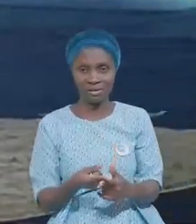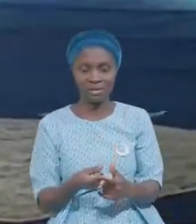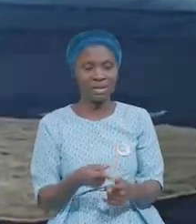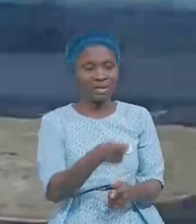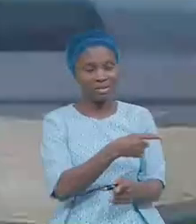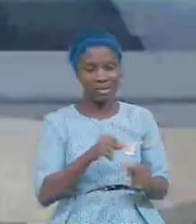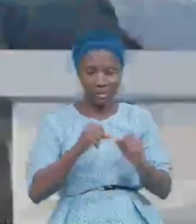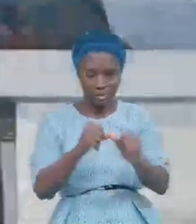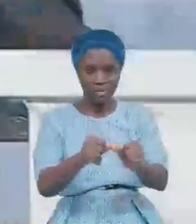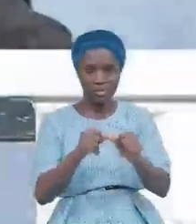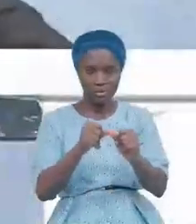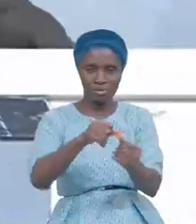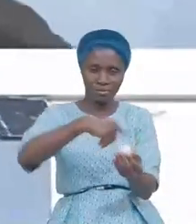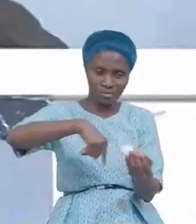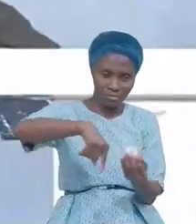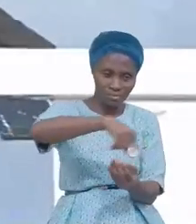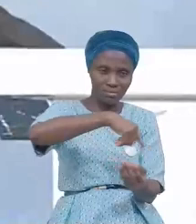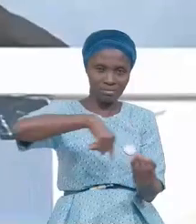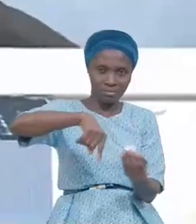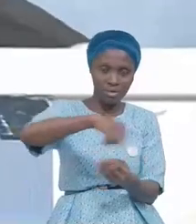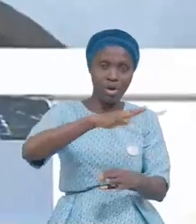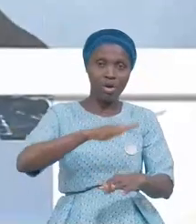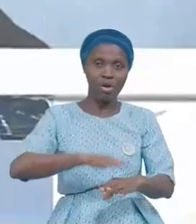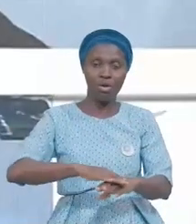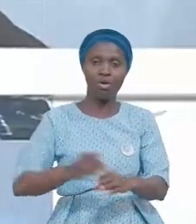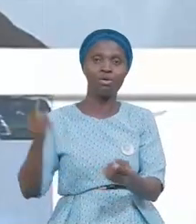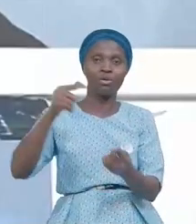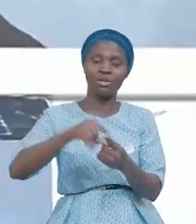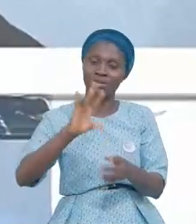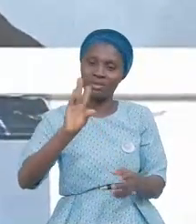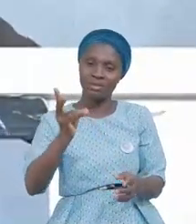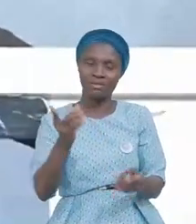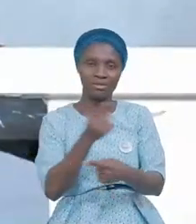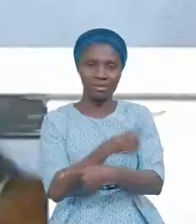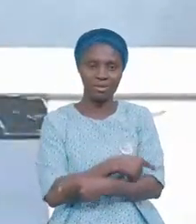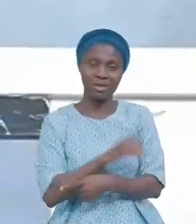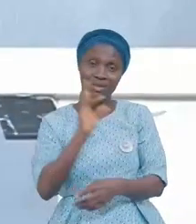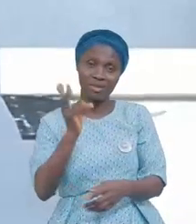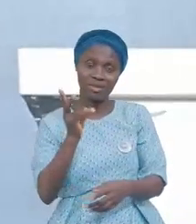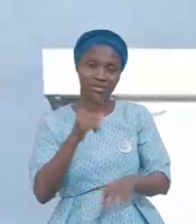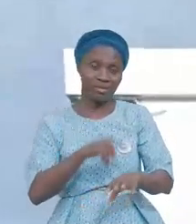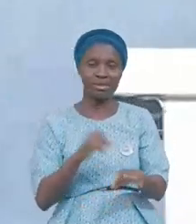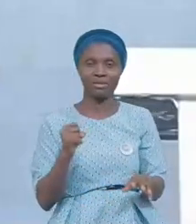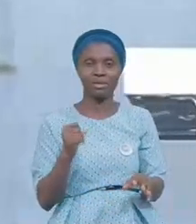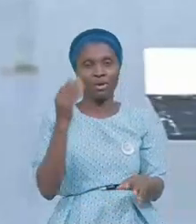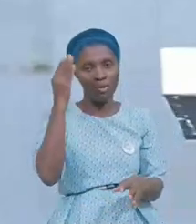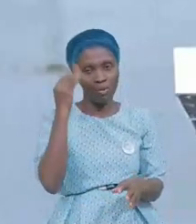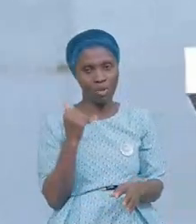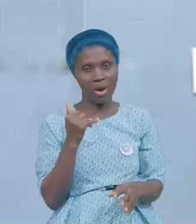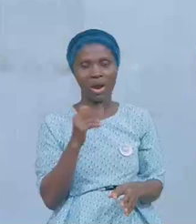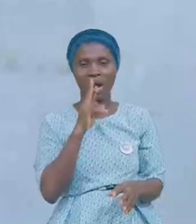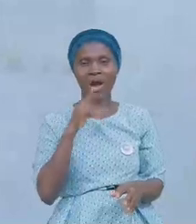le tour, ils ont fait le tour pendant 7 jours. Ils ont fait le tour 7 fois.